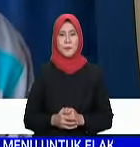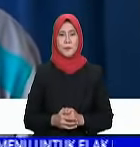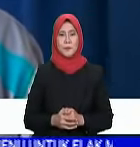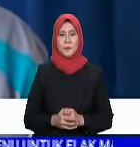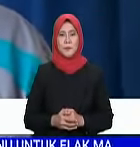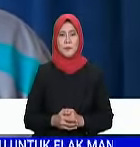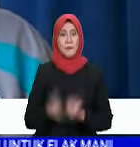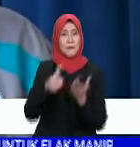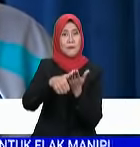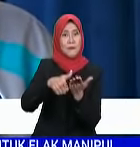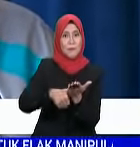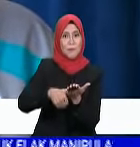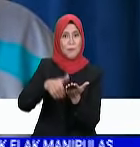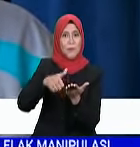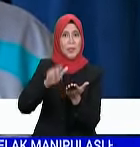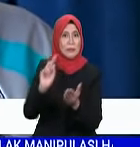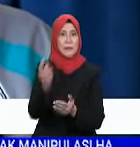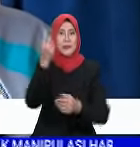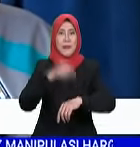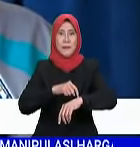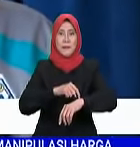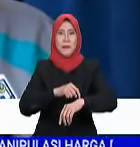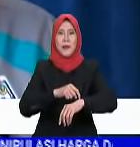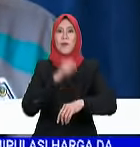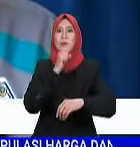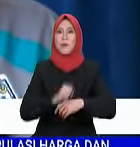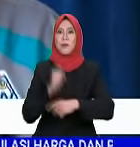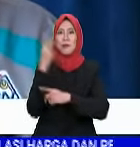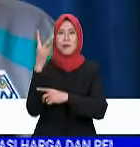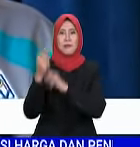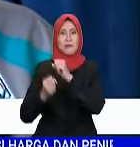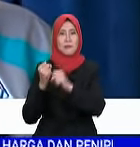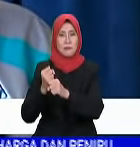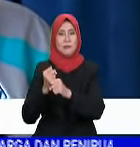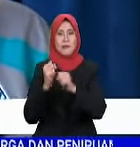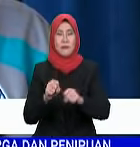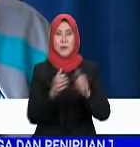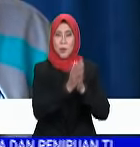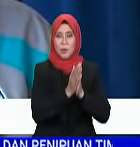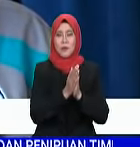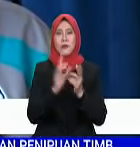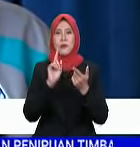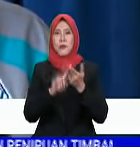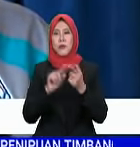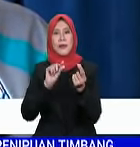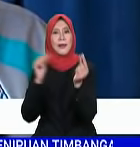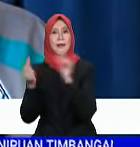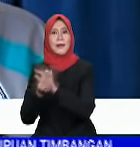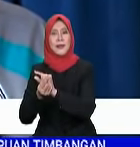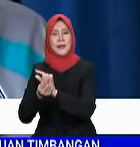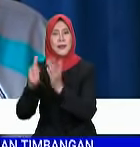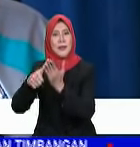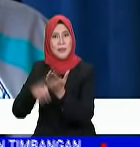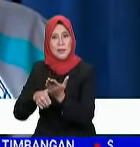boleh untuk kali pertama untuk kanak-kanak berumur 12 tahun. Gantian MyCard,